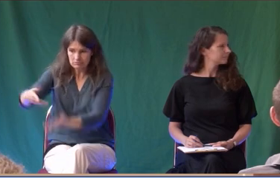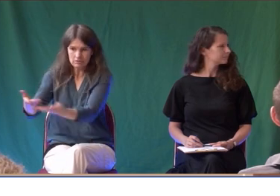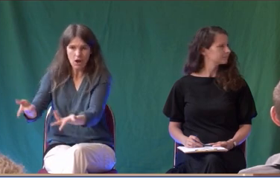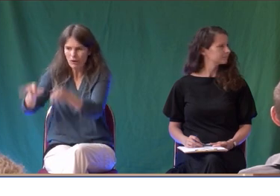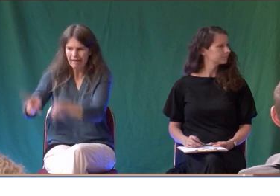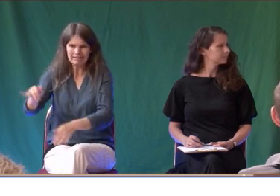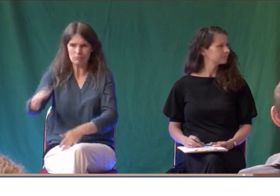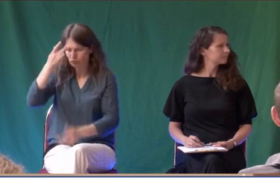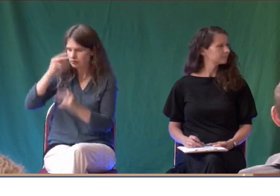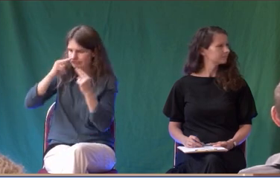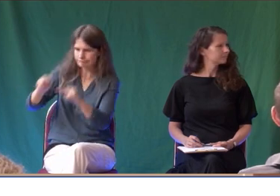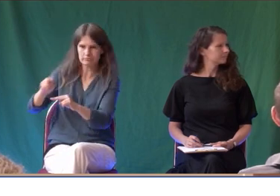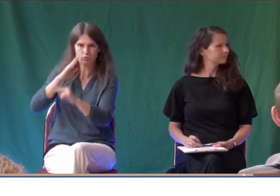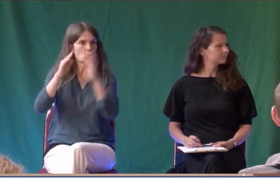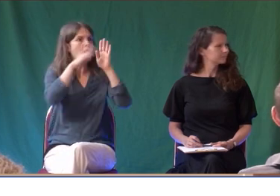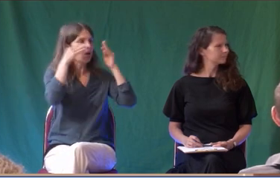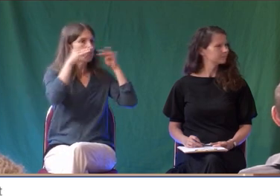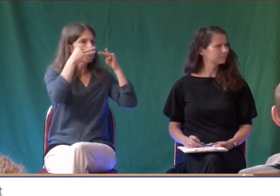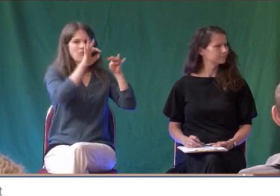zu beachten sind